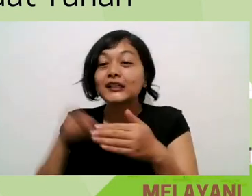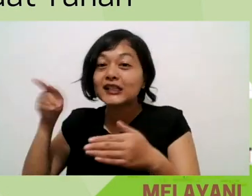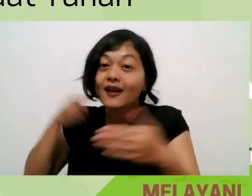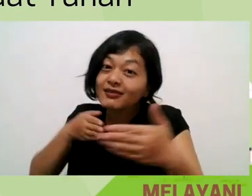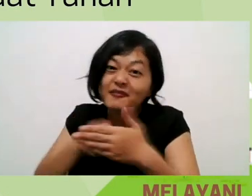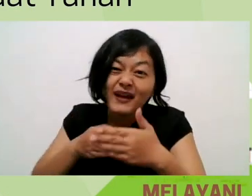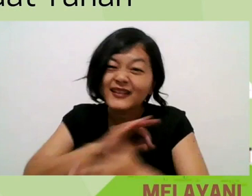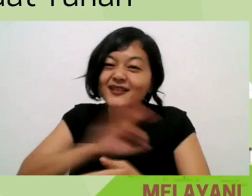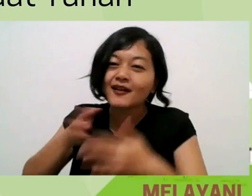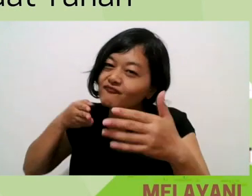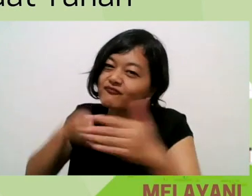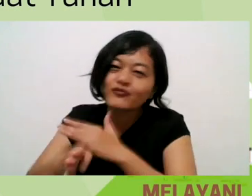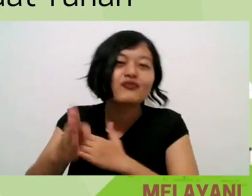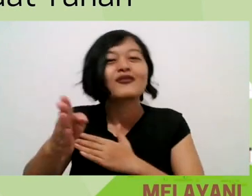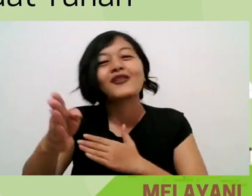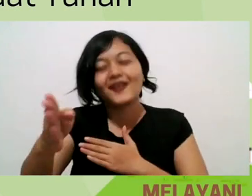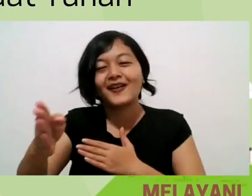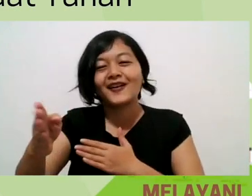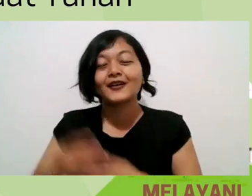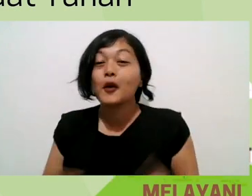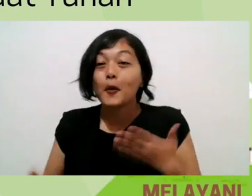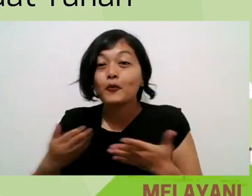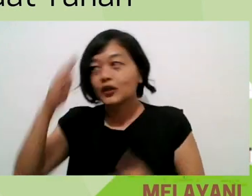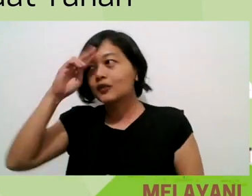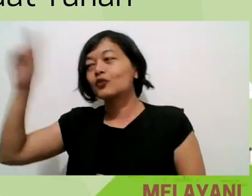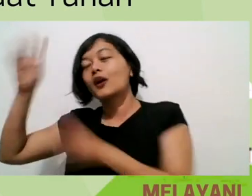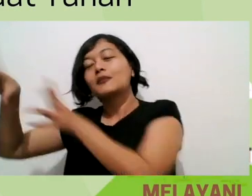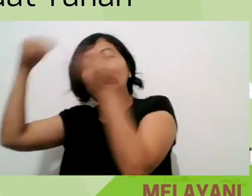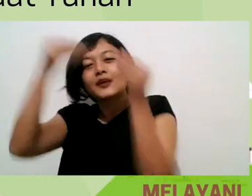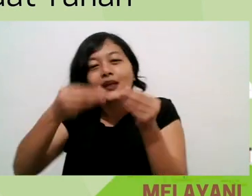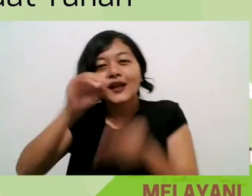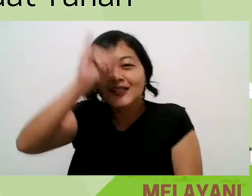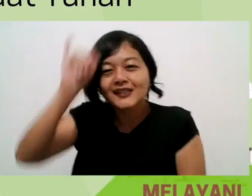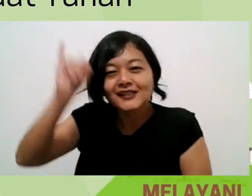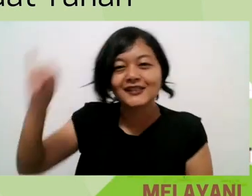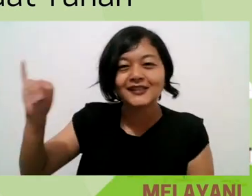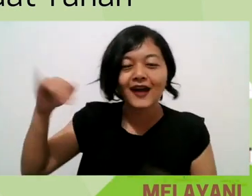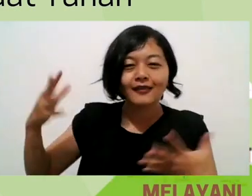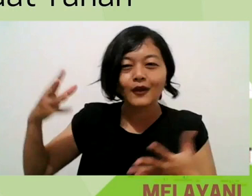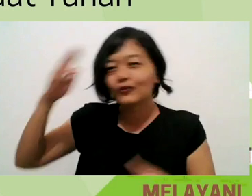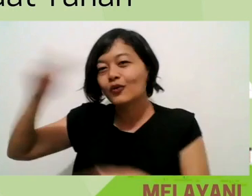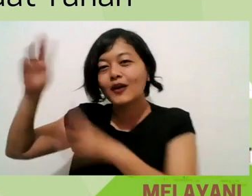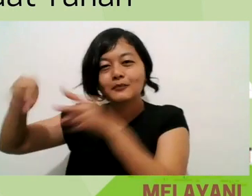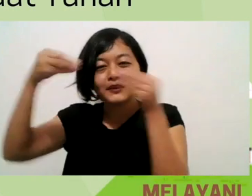Ia tidak terbatas oleh apa yang Anda miliki atau apa yang Anda tidak